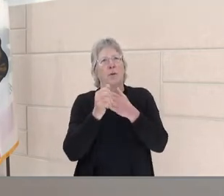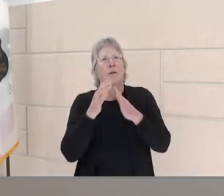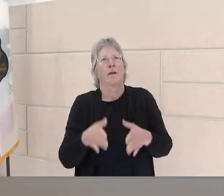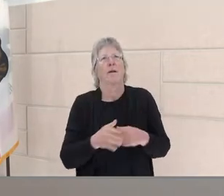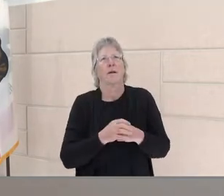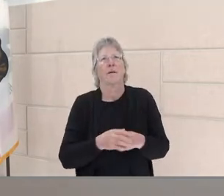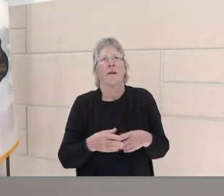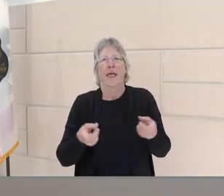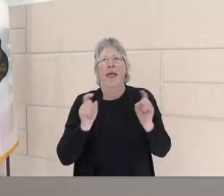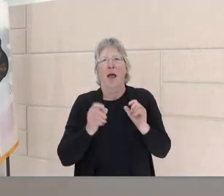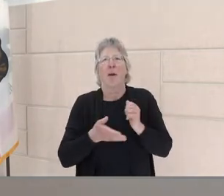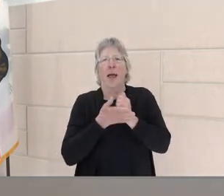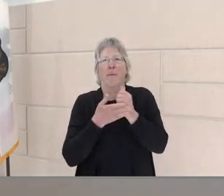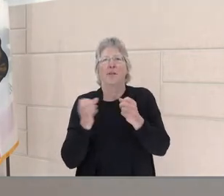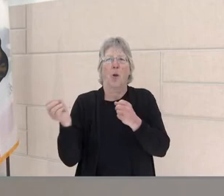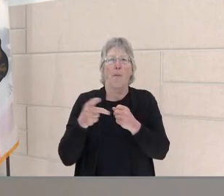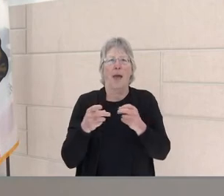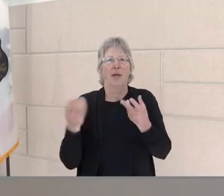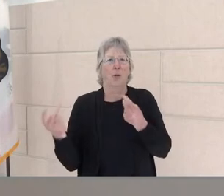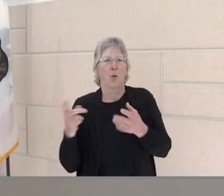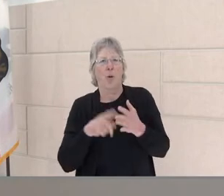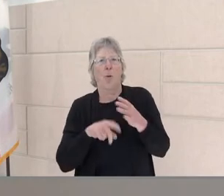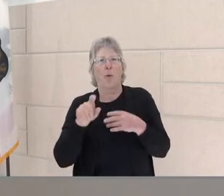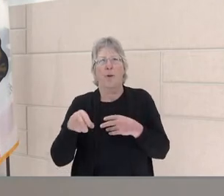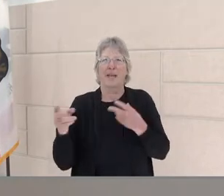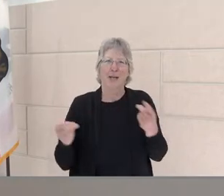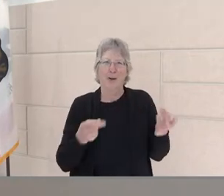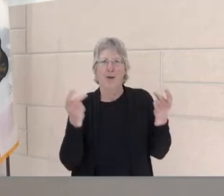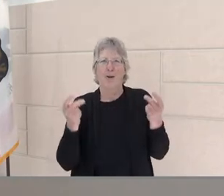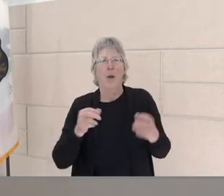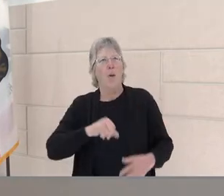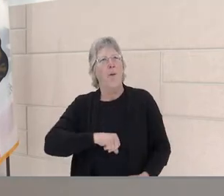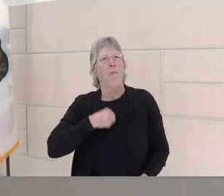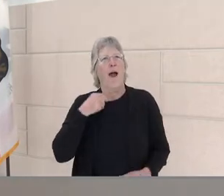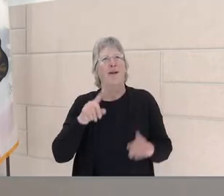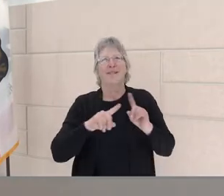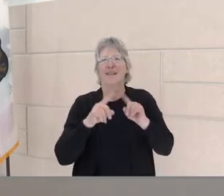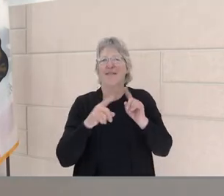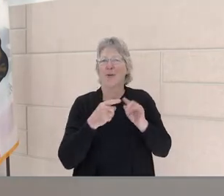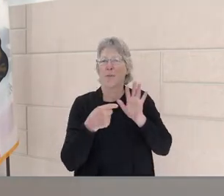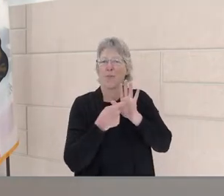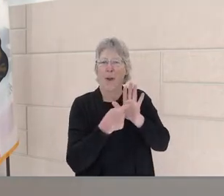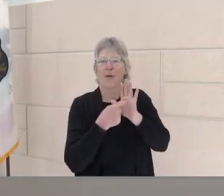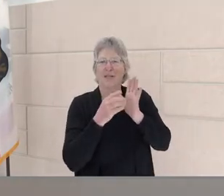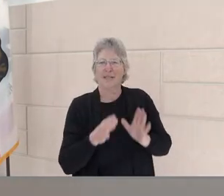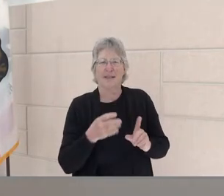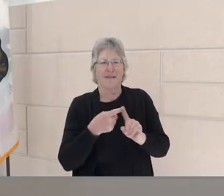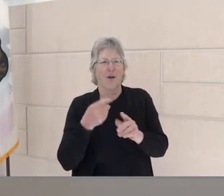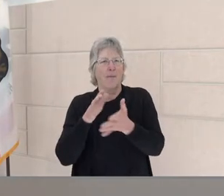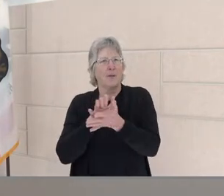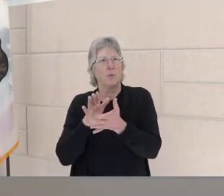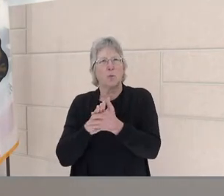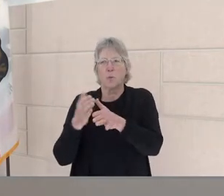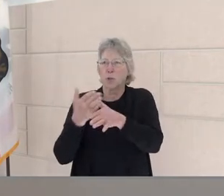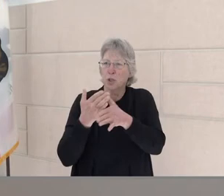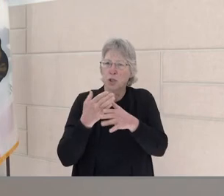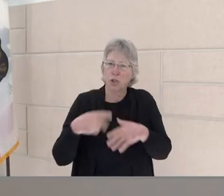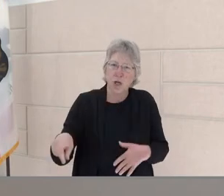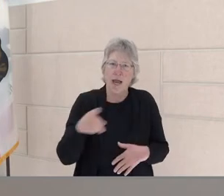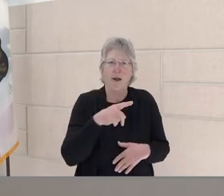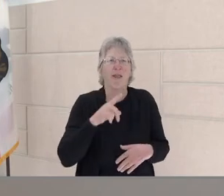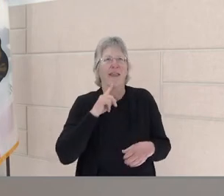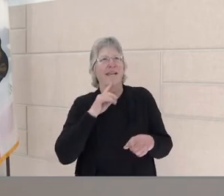គឺយើងមានការអស់សប្បាយនេះហើយជាការបង្ហាញថាអ្វីដែលយើងបំពេញកិច្ចការធ្វើដូច្នេះ